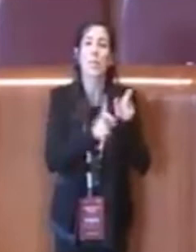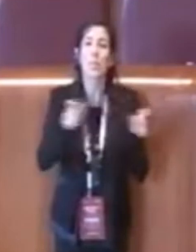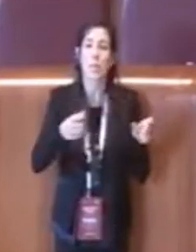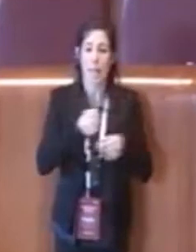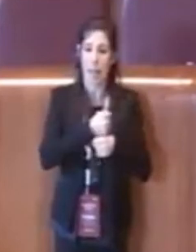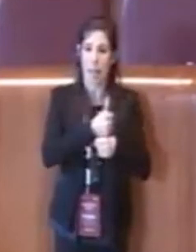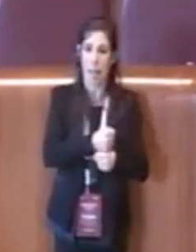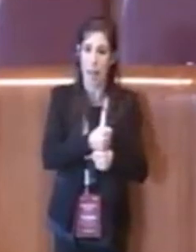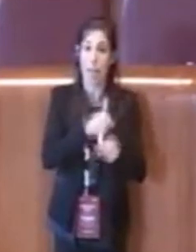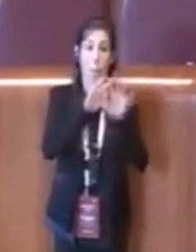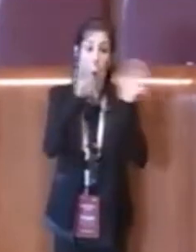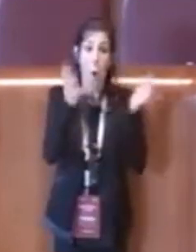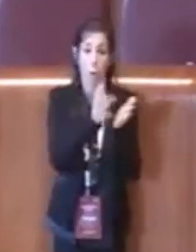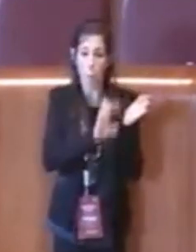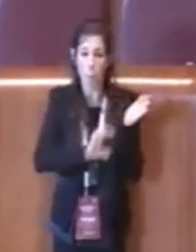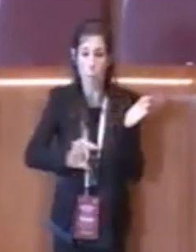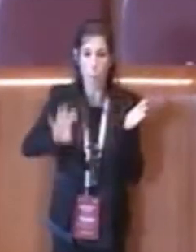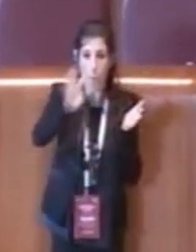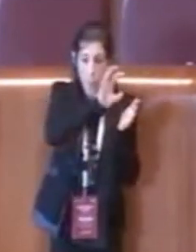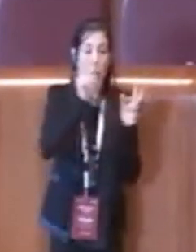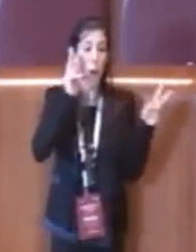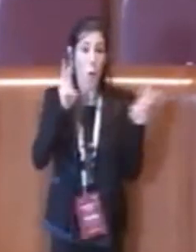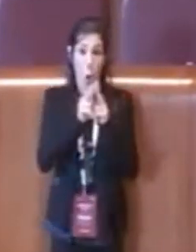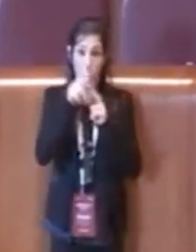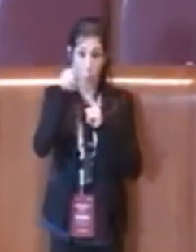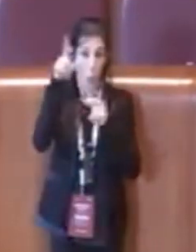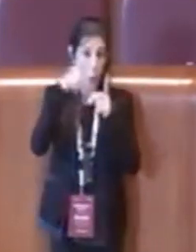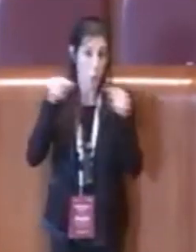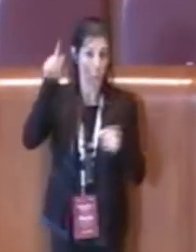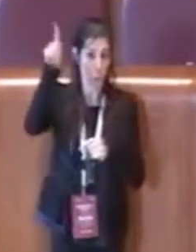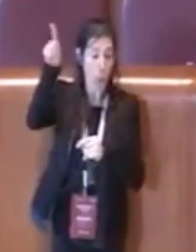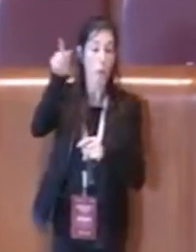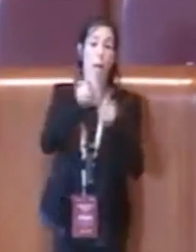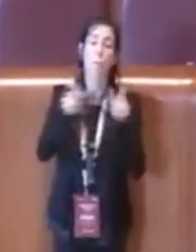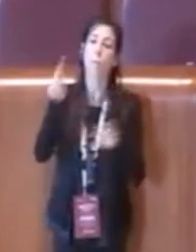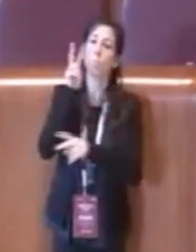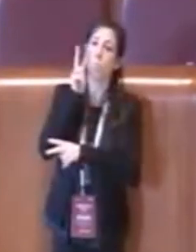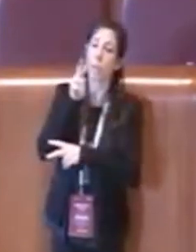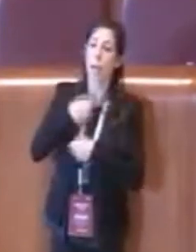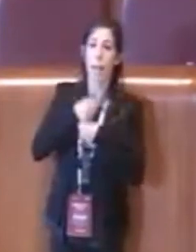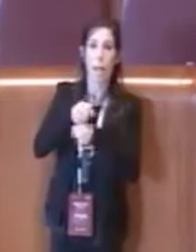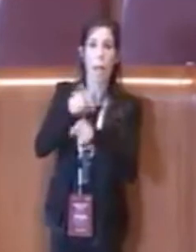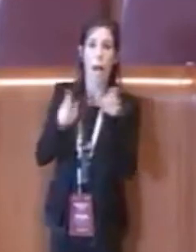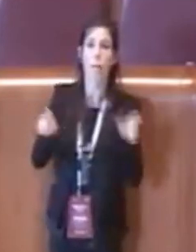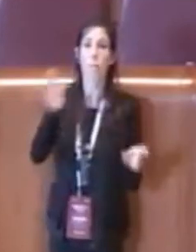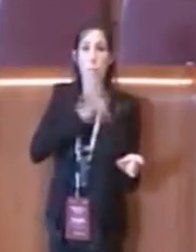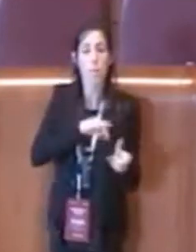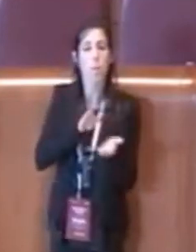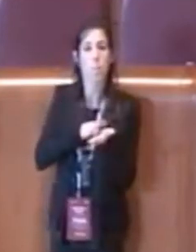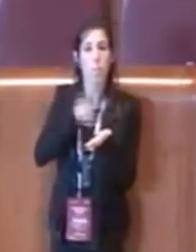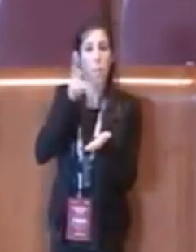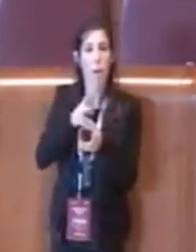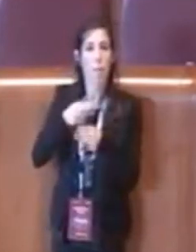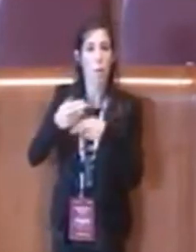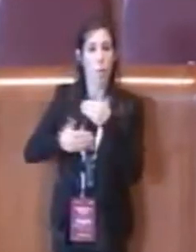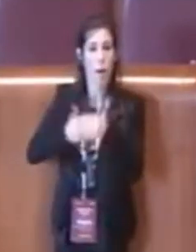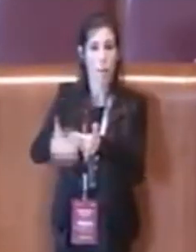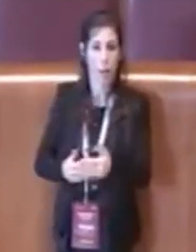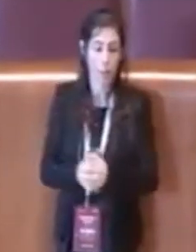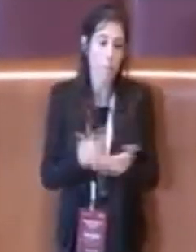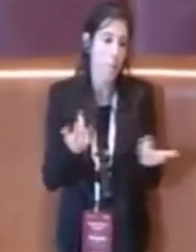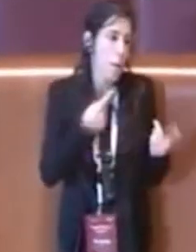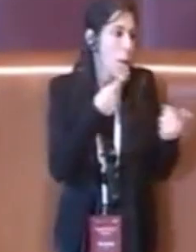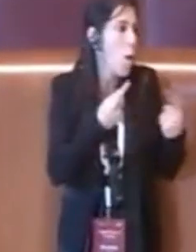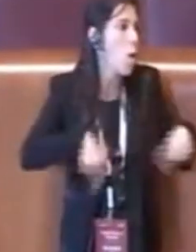livello mondiale su tutte le attività che Roma sta portando avanti. Quindi, insomma, rinnovo quindi l'impegno della Giunta in questa direzione e credo